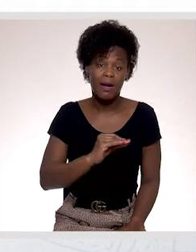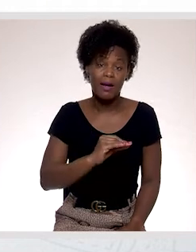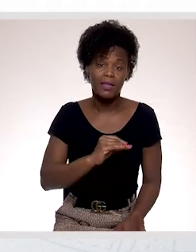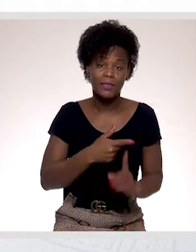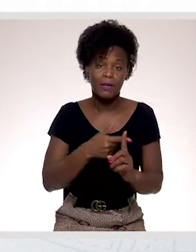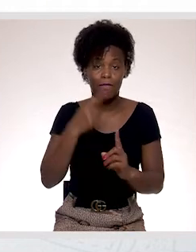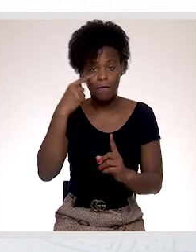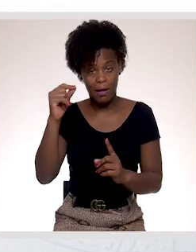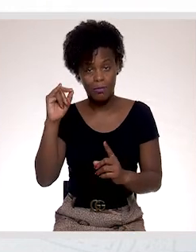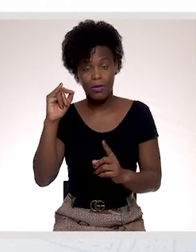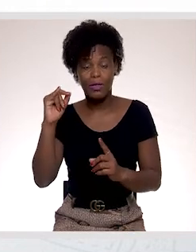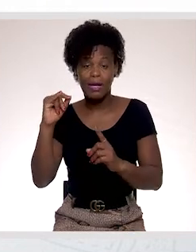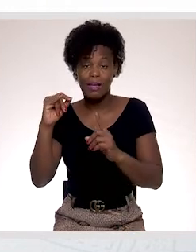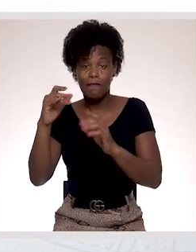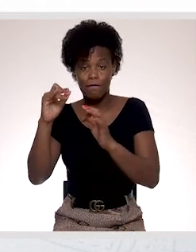à l'infinitif.